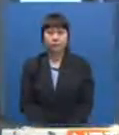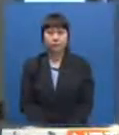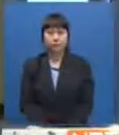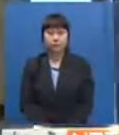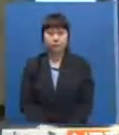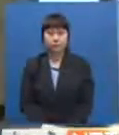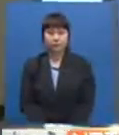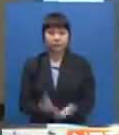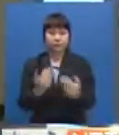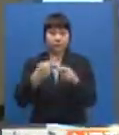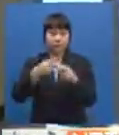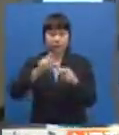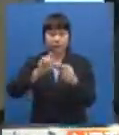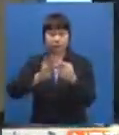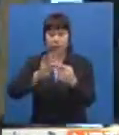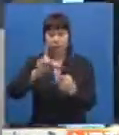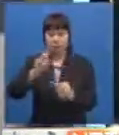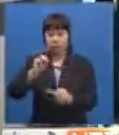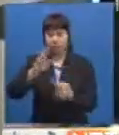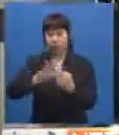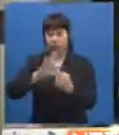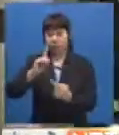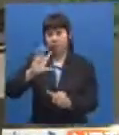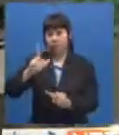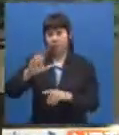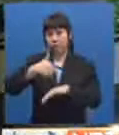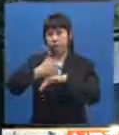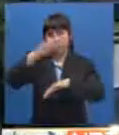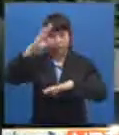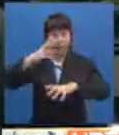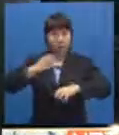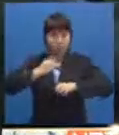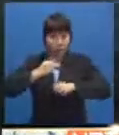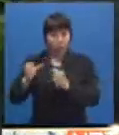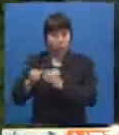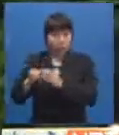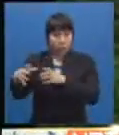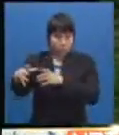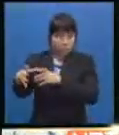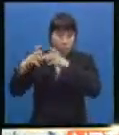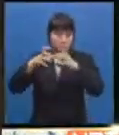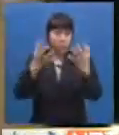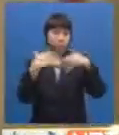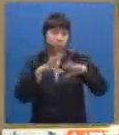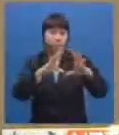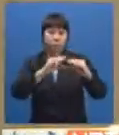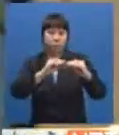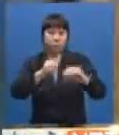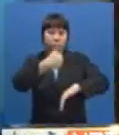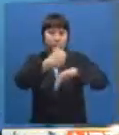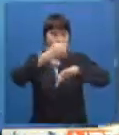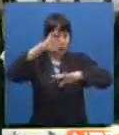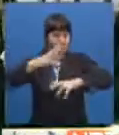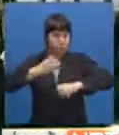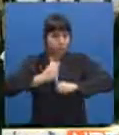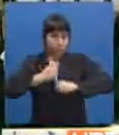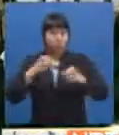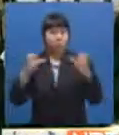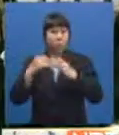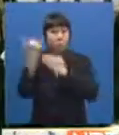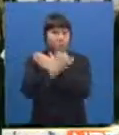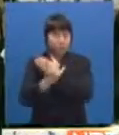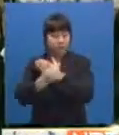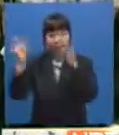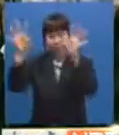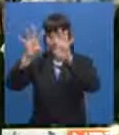ทางด้านพลเอกอุดมเดชศรีตบุตรผู้บัญชาการทหารบกพร้อมคณะนะคะได้เดินทางไปร่วมประชุมผู้บัญชาการทหารบกกลุ่มประเทศอาเซียน10ประเ